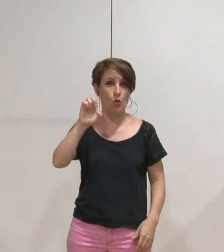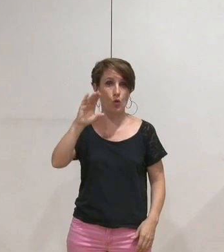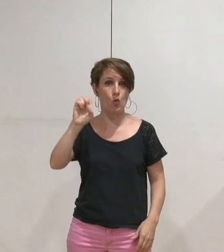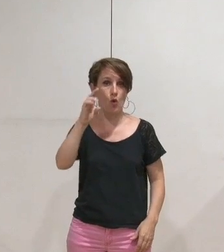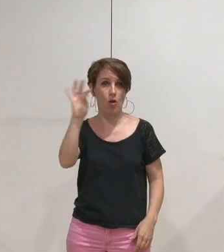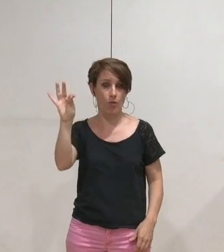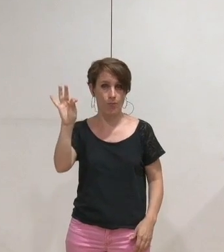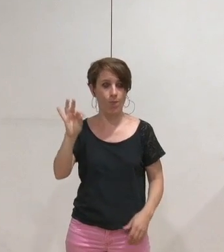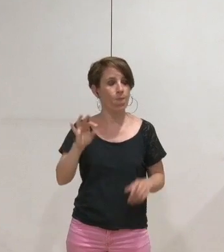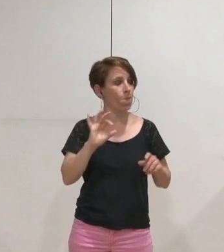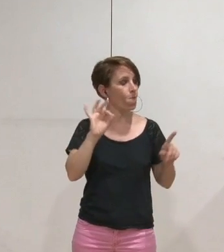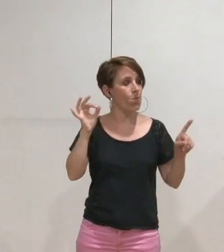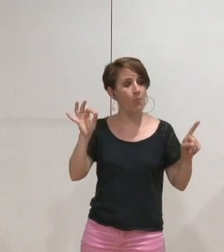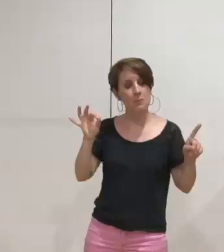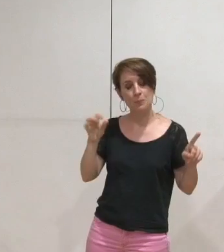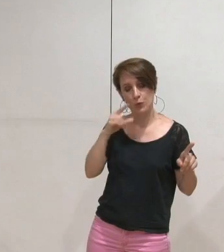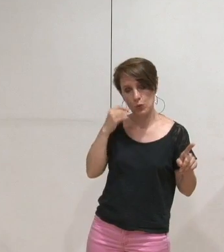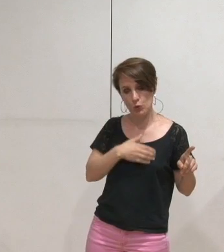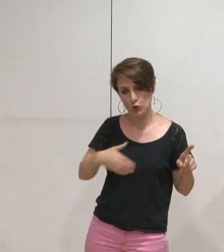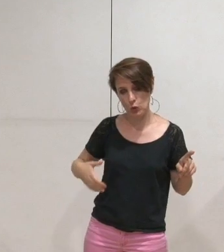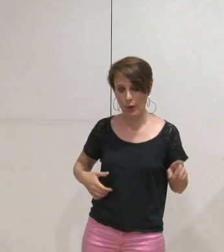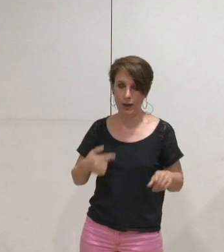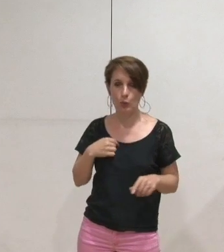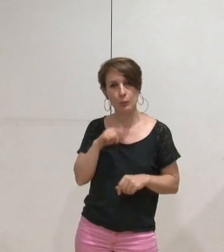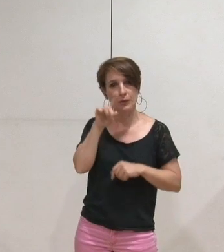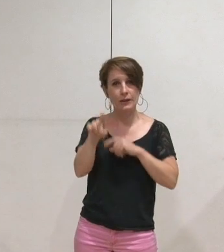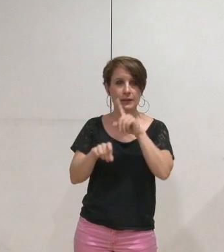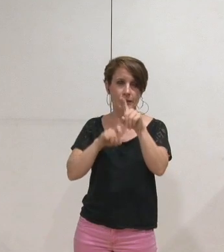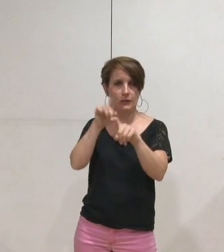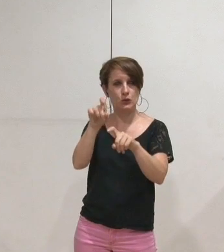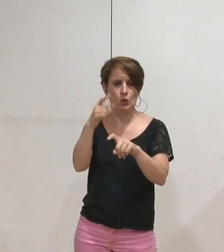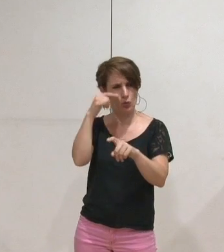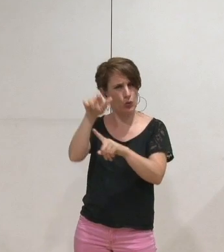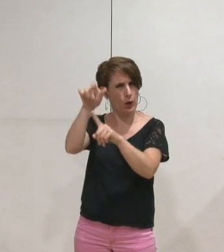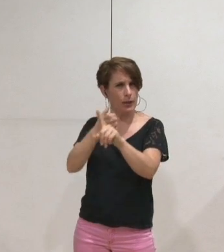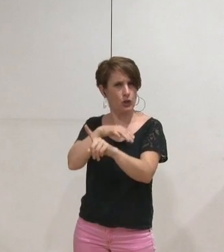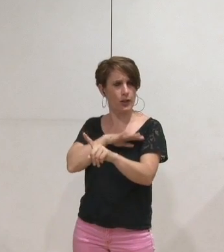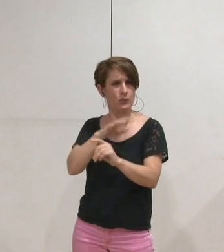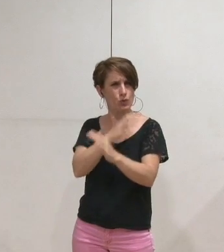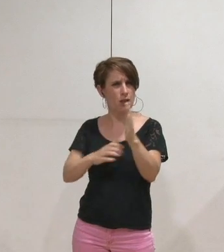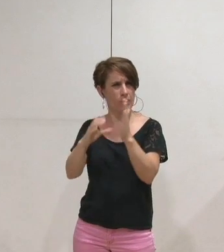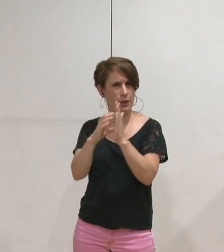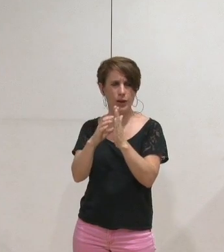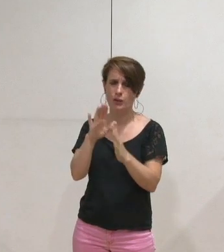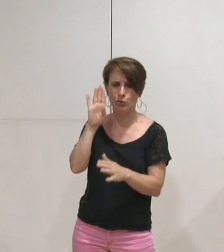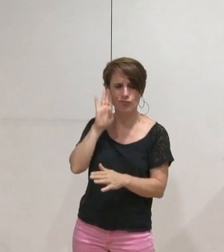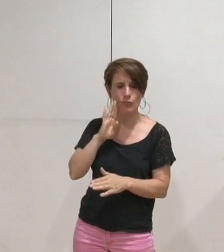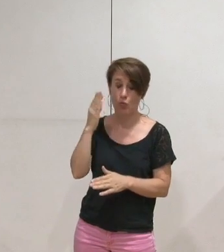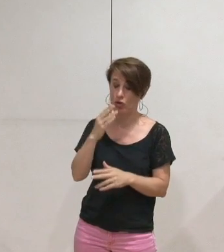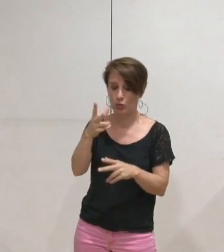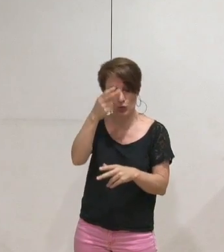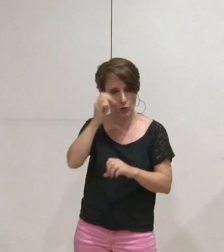monsieur le Maire quelques questions pour le rapporteur de de la délibération pour bien bien comprendre l'étonant et aboutissant de de ce